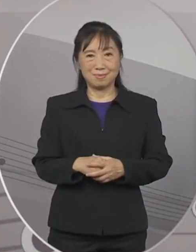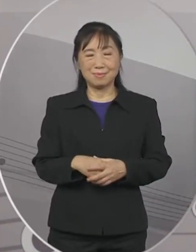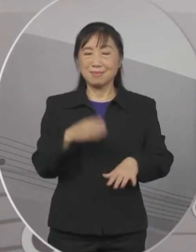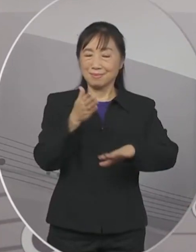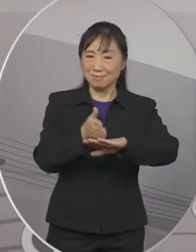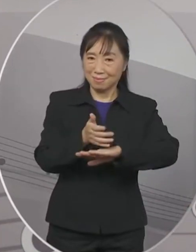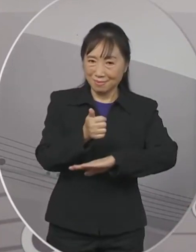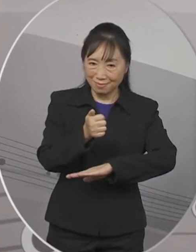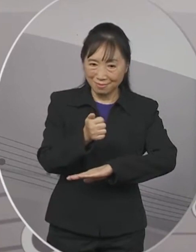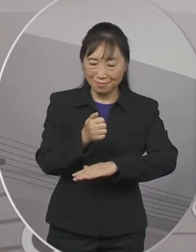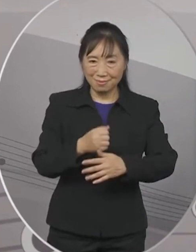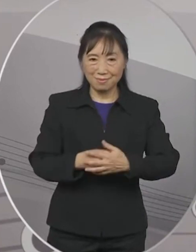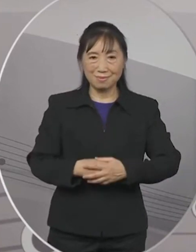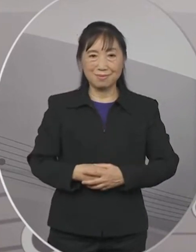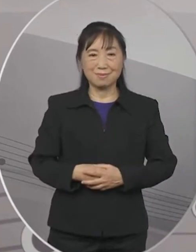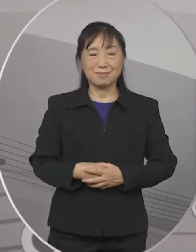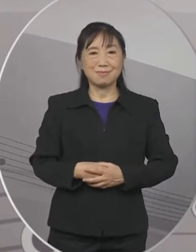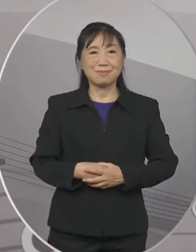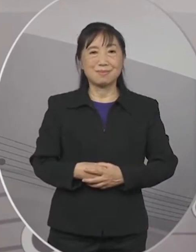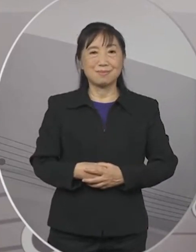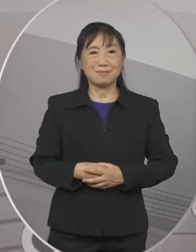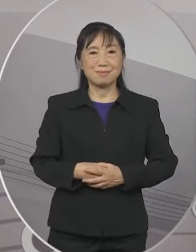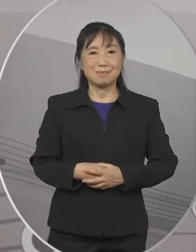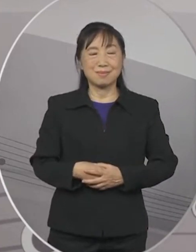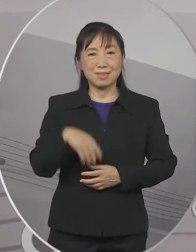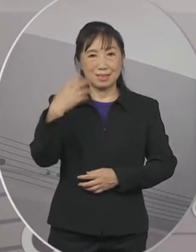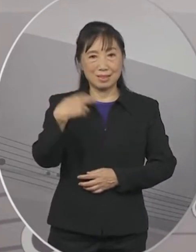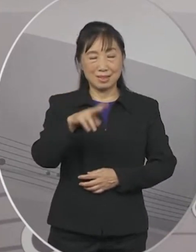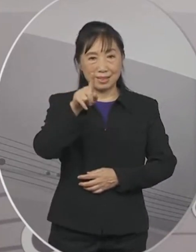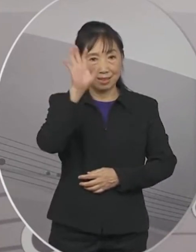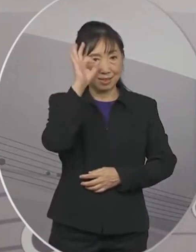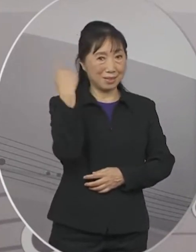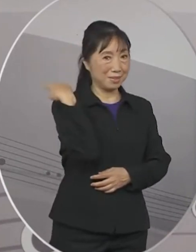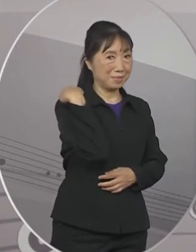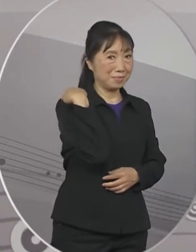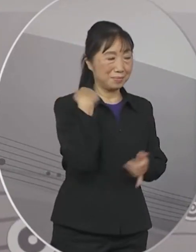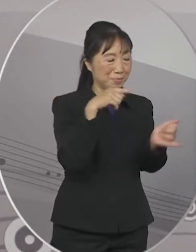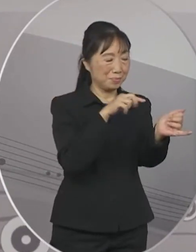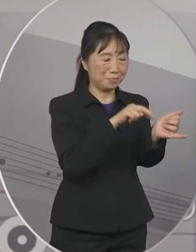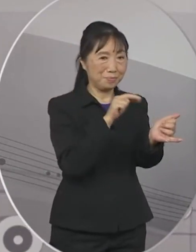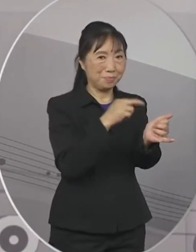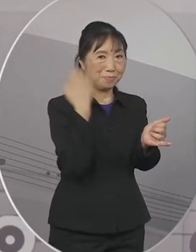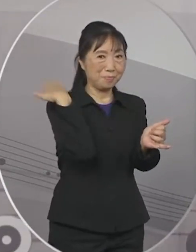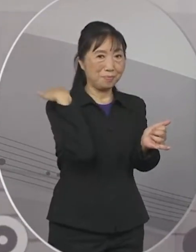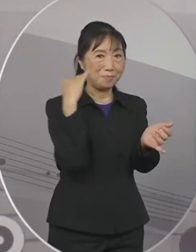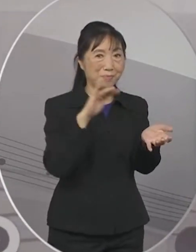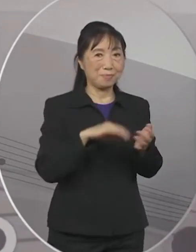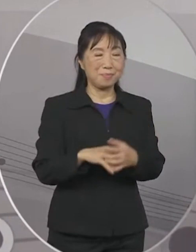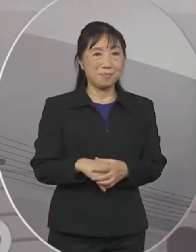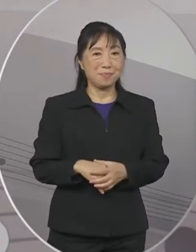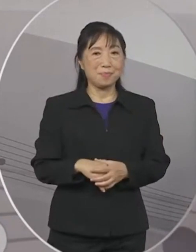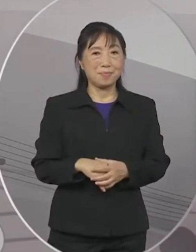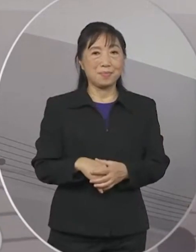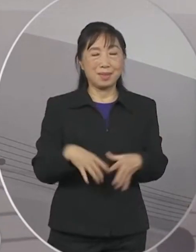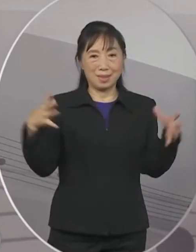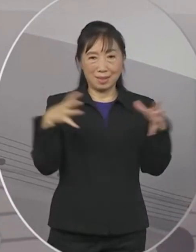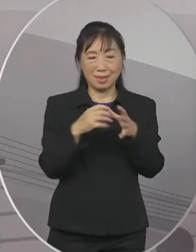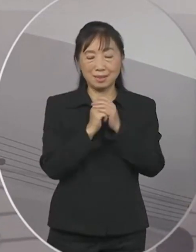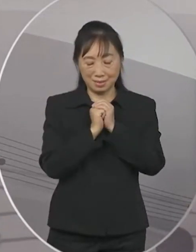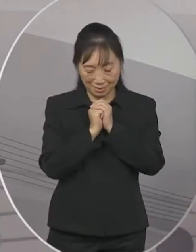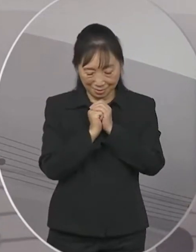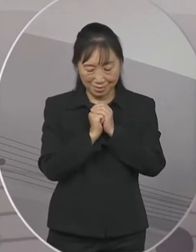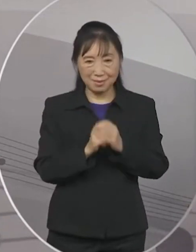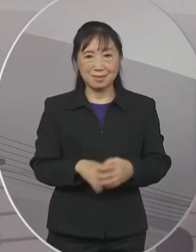感恩感恩感恩。然后我再给大家看一下我的背后，我们一起来祈福